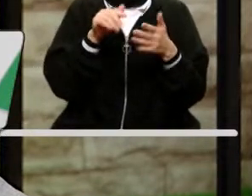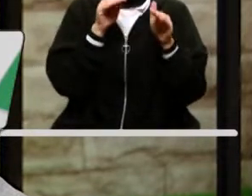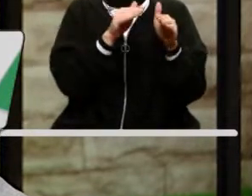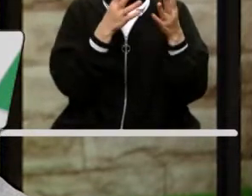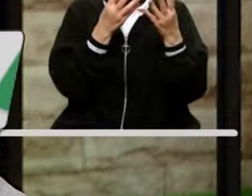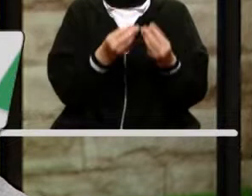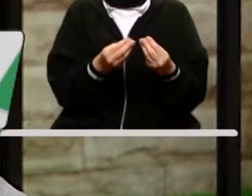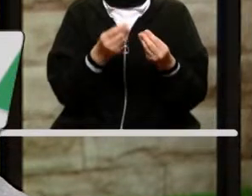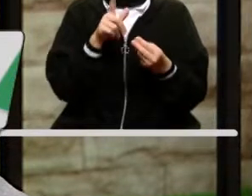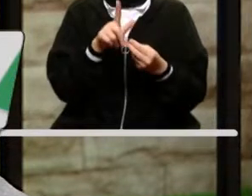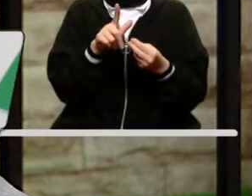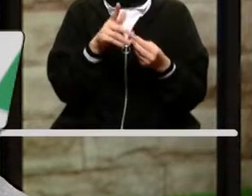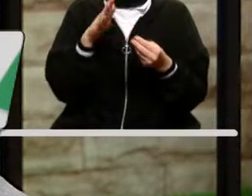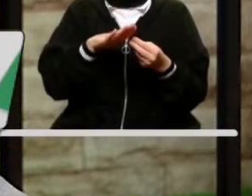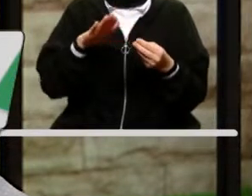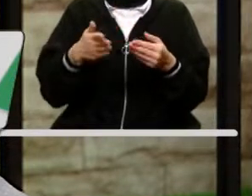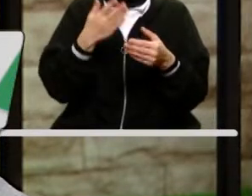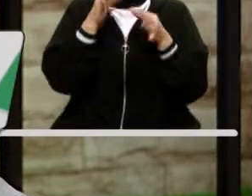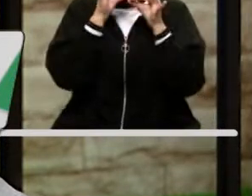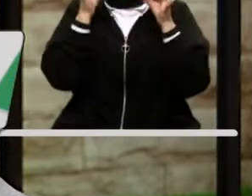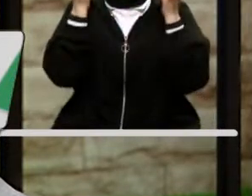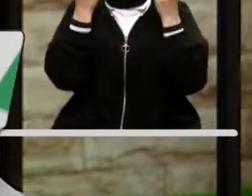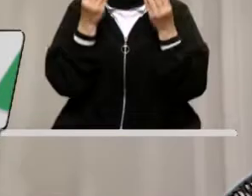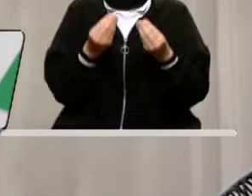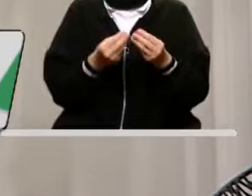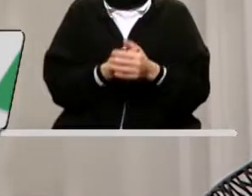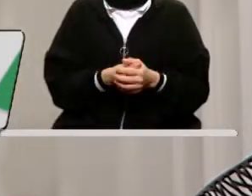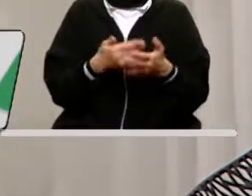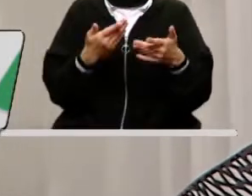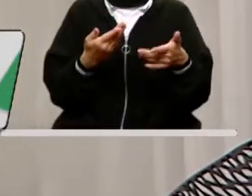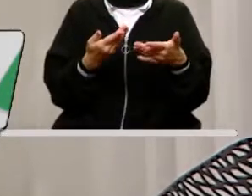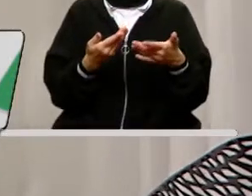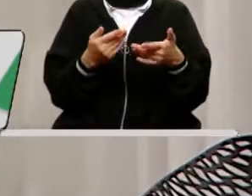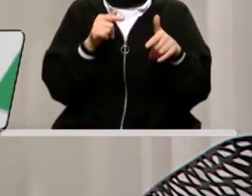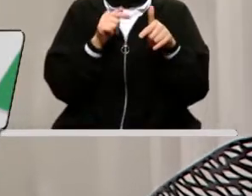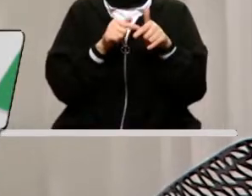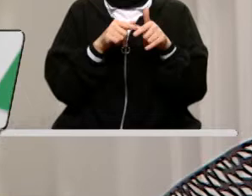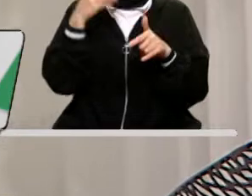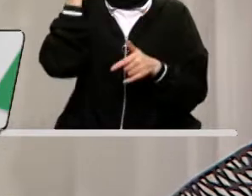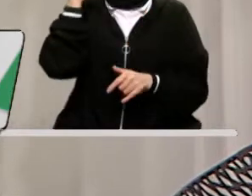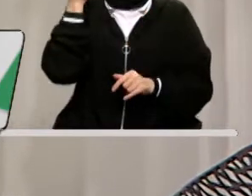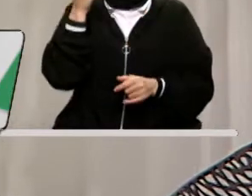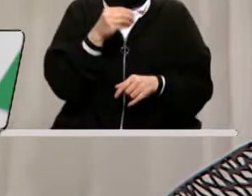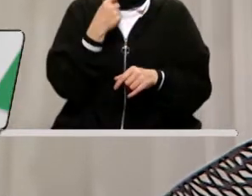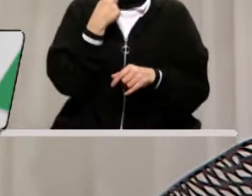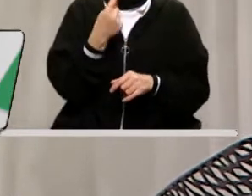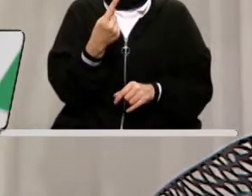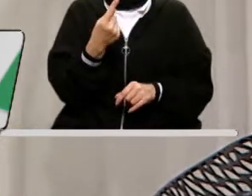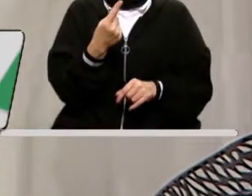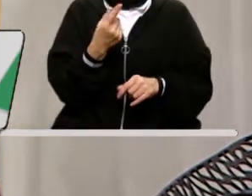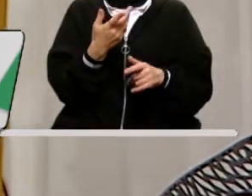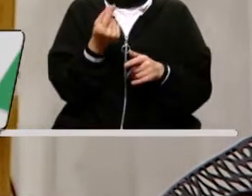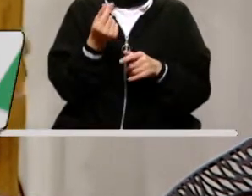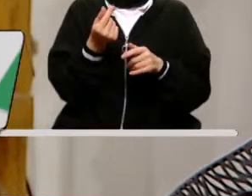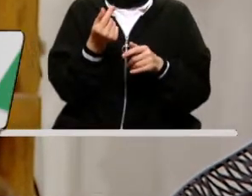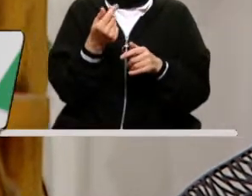siz mutlu olursunuz. Daha sağlıklı olur diye düşünüyorum. Peki Fatih Hocam, şimdi söylediklerinizden ben özellikle iki çekiyor oldum. Birazdan